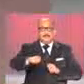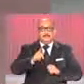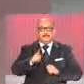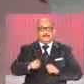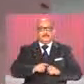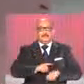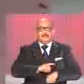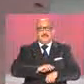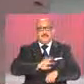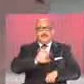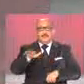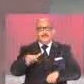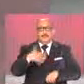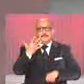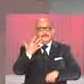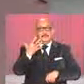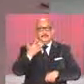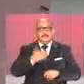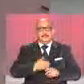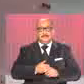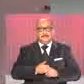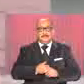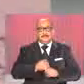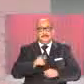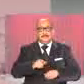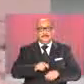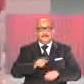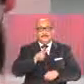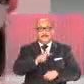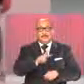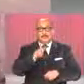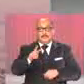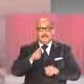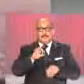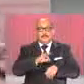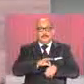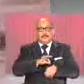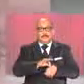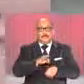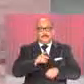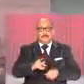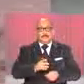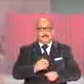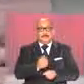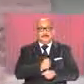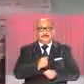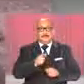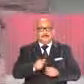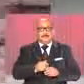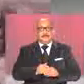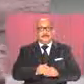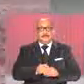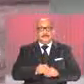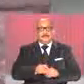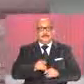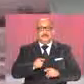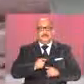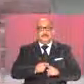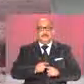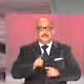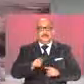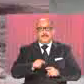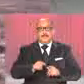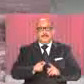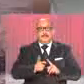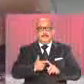متقدما بأقل من دقيقتين على الروسي أنتون شيبالوف. وكان الرالي قد انطلق في 28 من الشهر الماضي من الأراضي